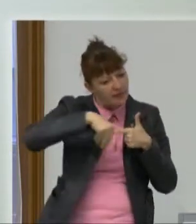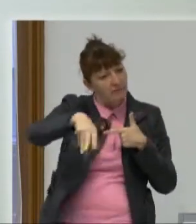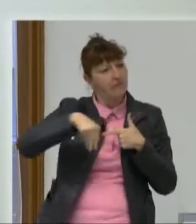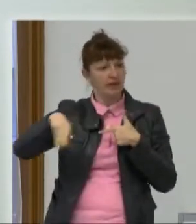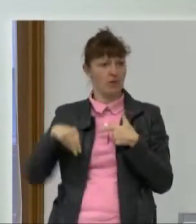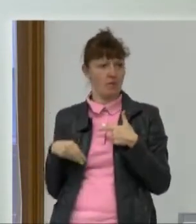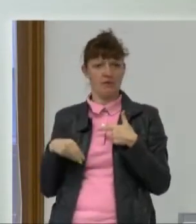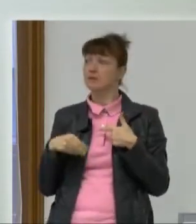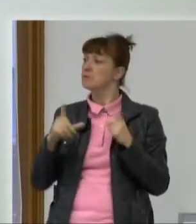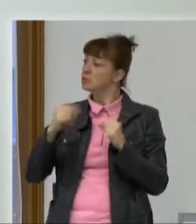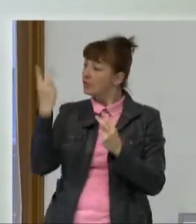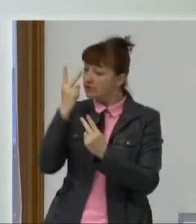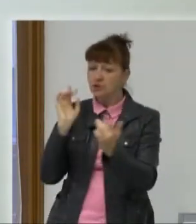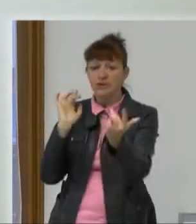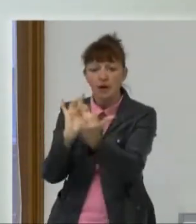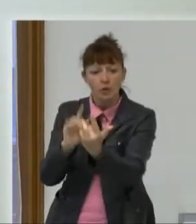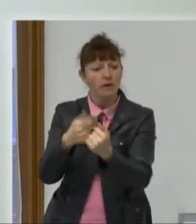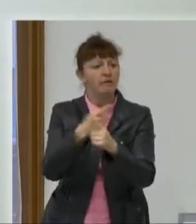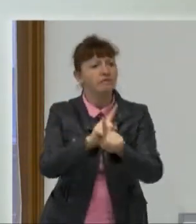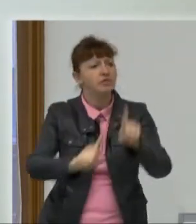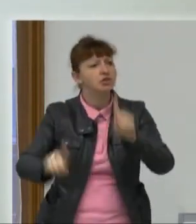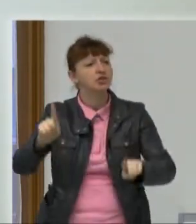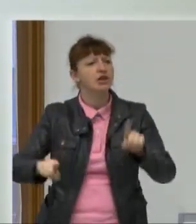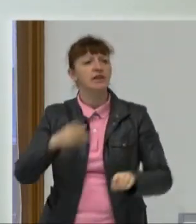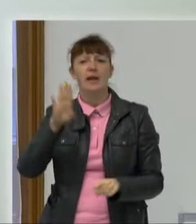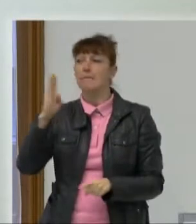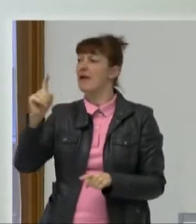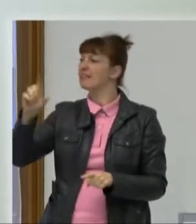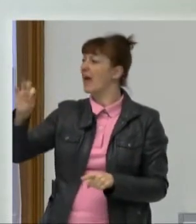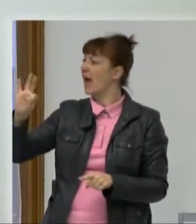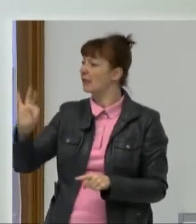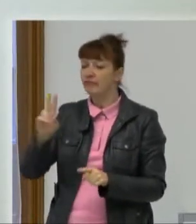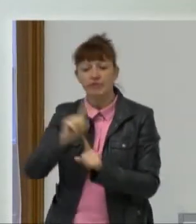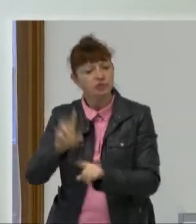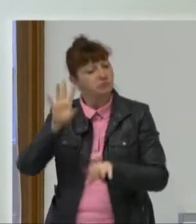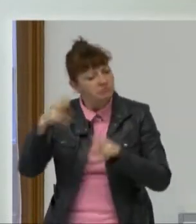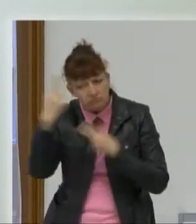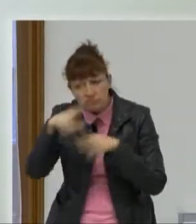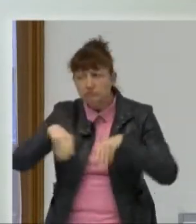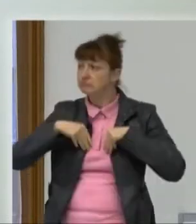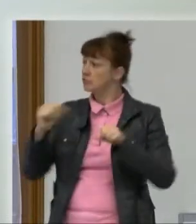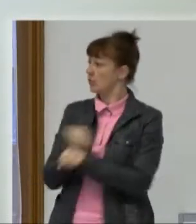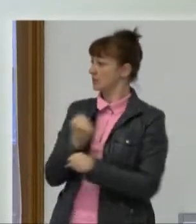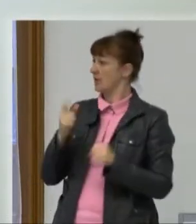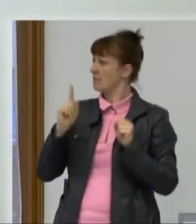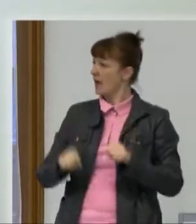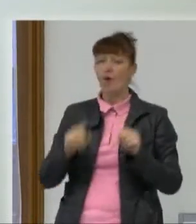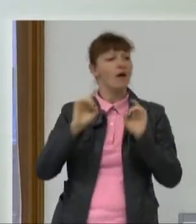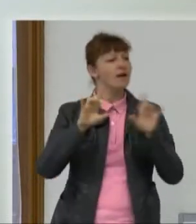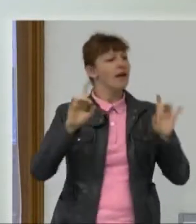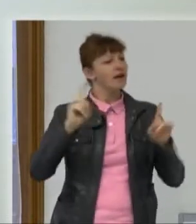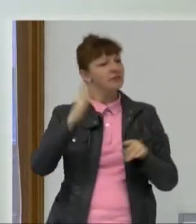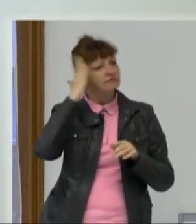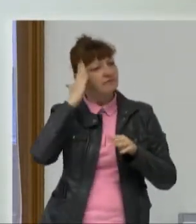Ein Verständnis gegenüber unterschiedlichen Bedarfen. Und die Lehrer benötigen auch das Wissen und die Kompetenzen